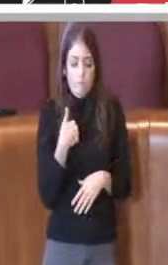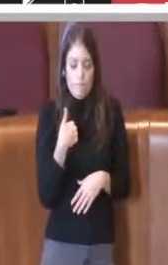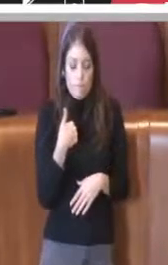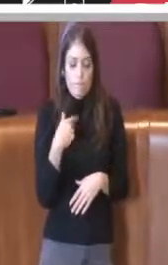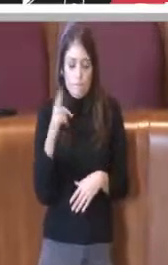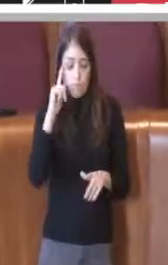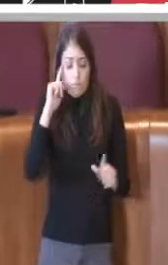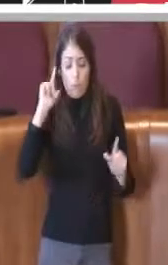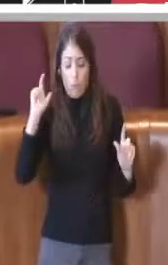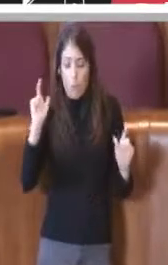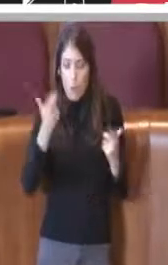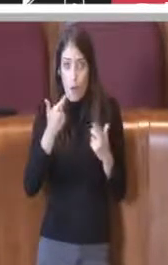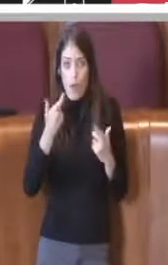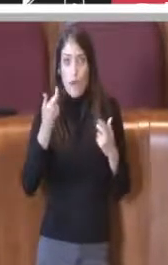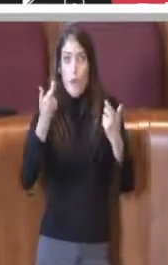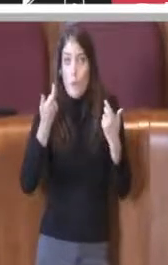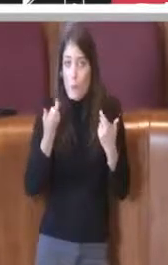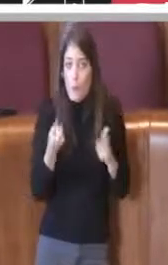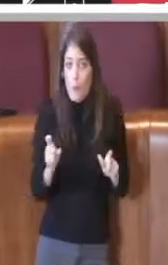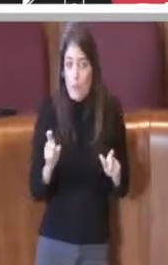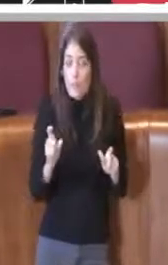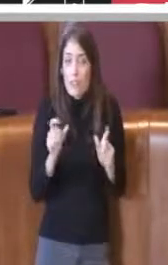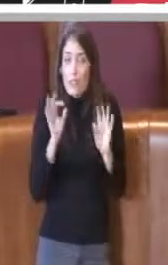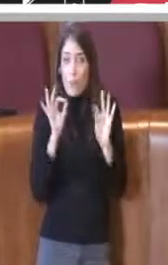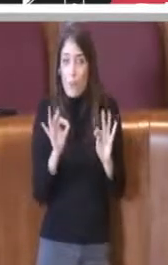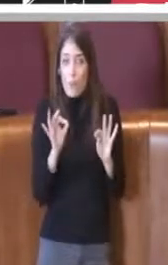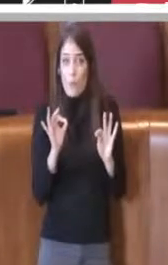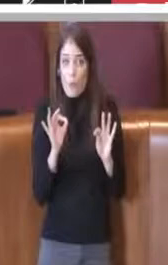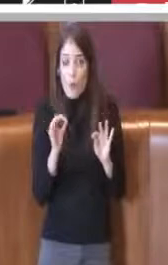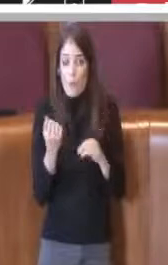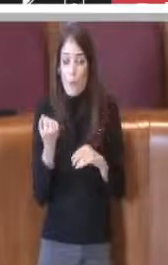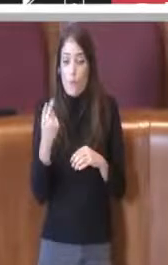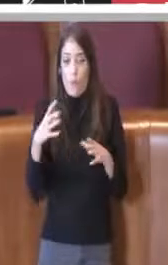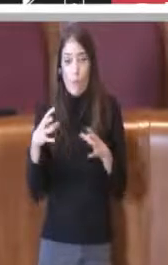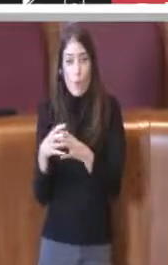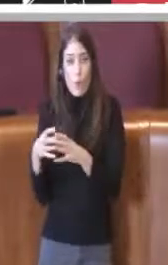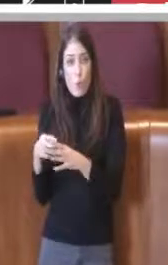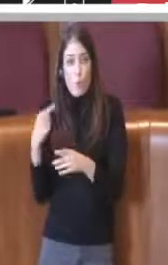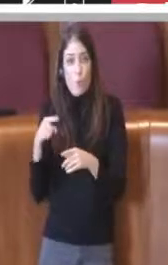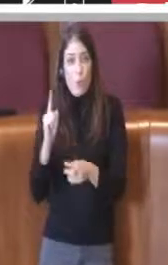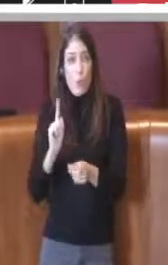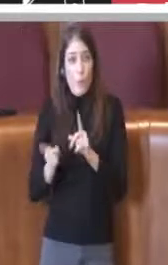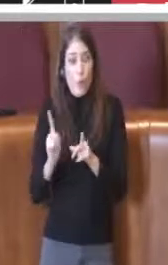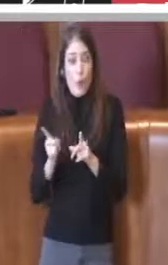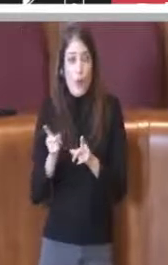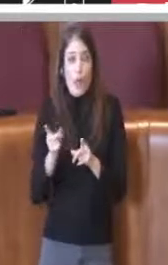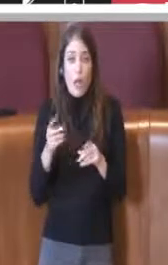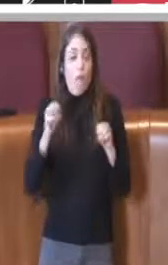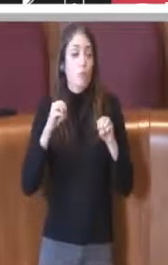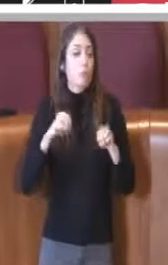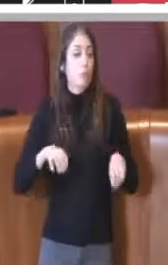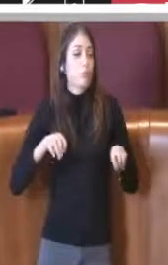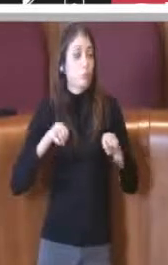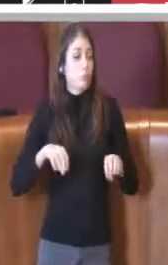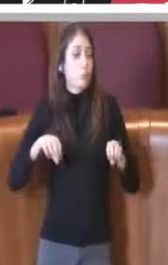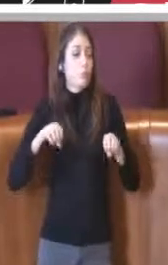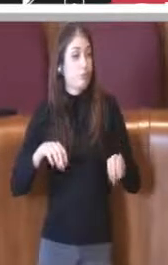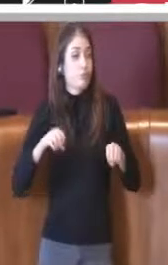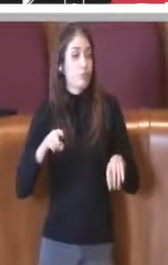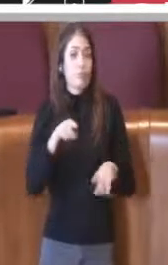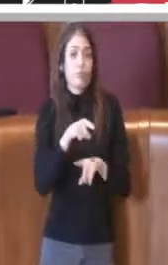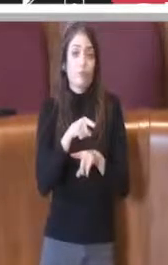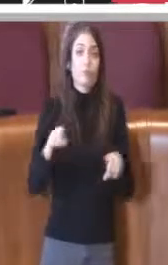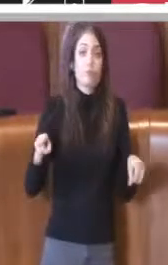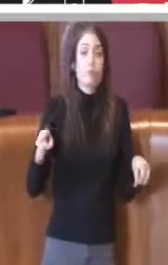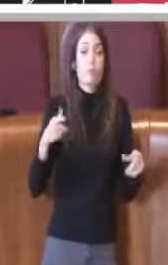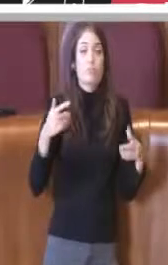anche perplesso il fatto che queste stesse forze politiche si vantino di di essere